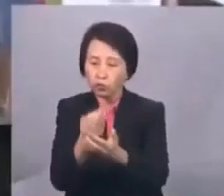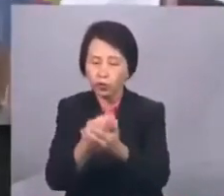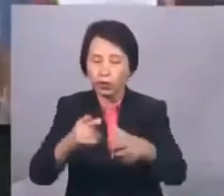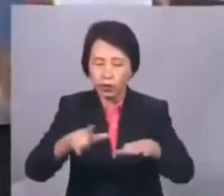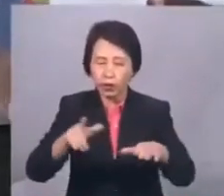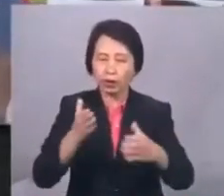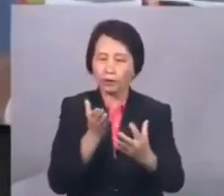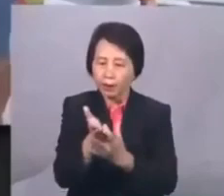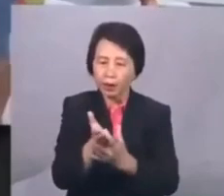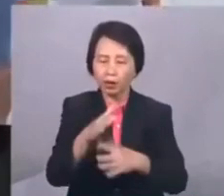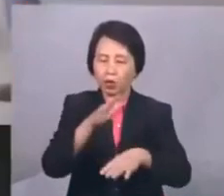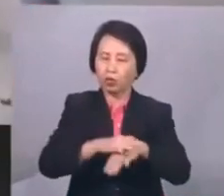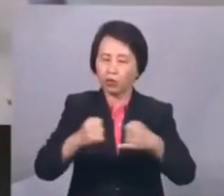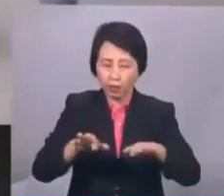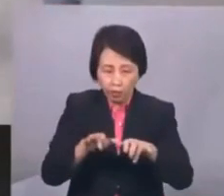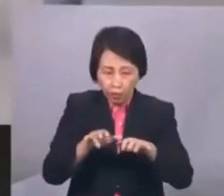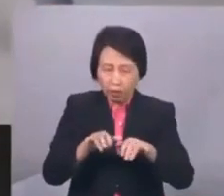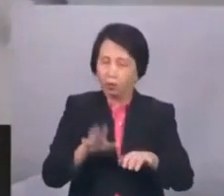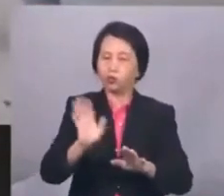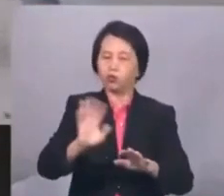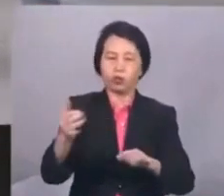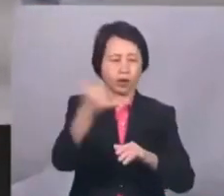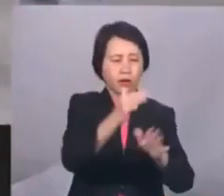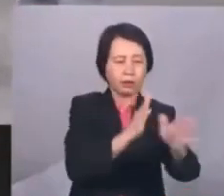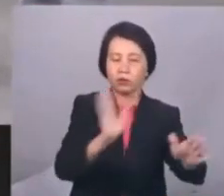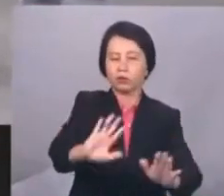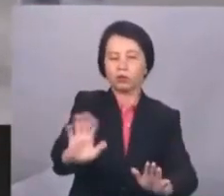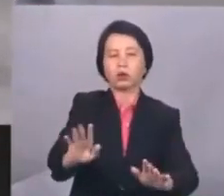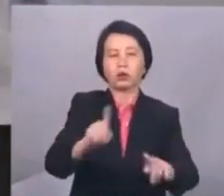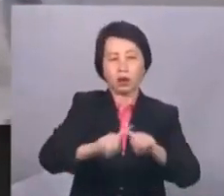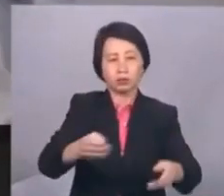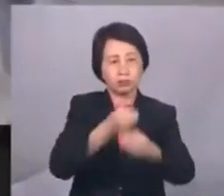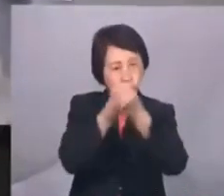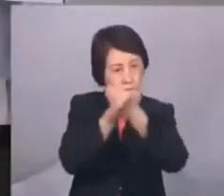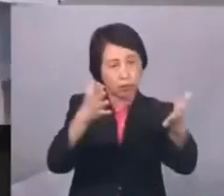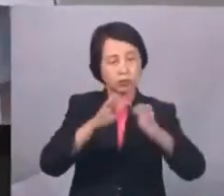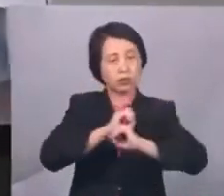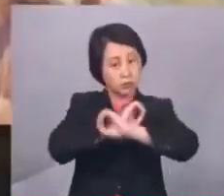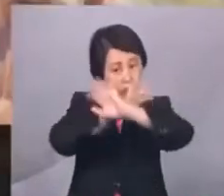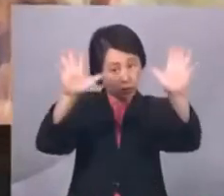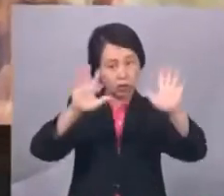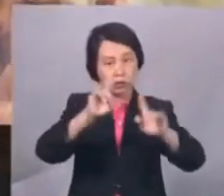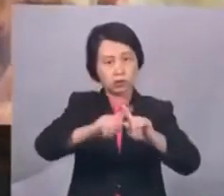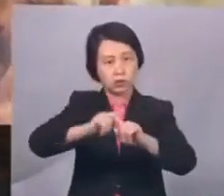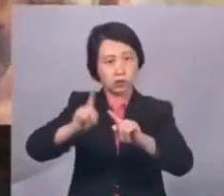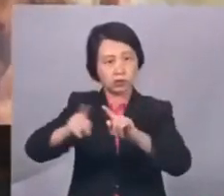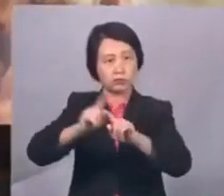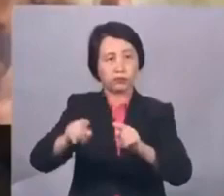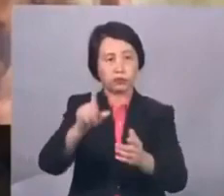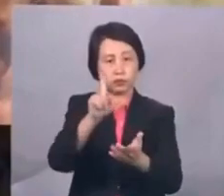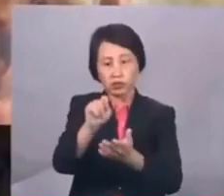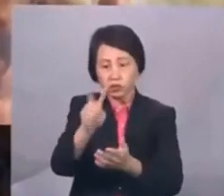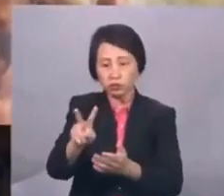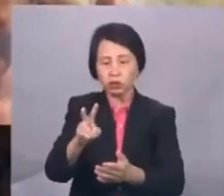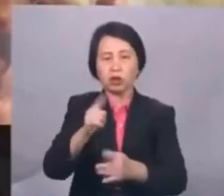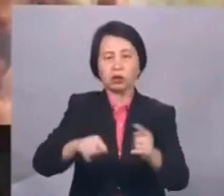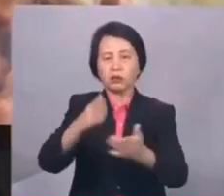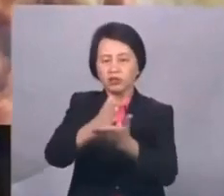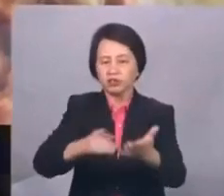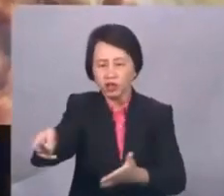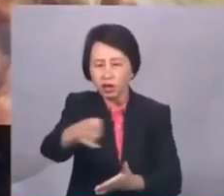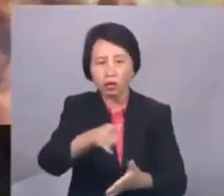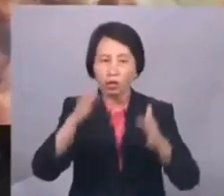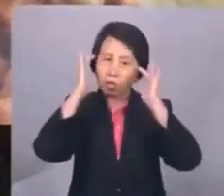dilakukan melalui jalan kalian walaupun inisiatif itu telah diuraikan dengan jelas di pelbagai kalian tebel namun masih sering